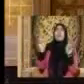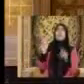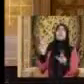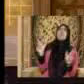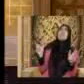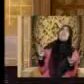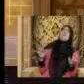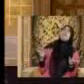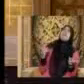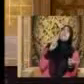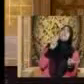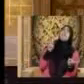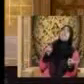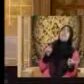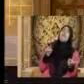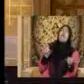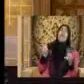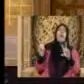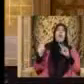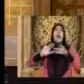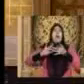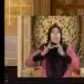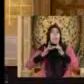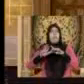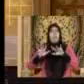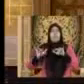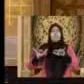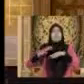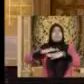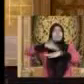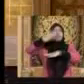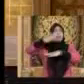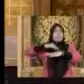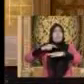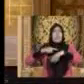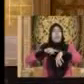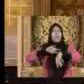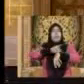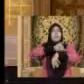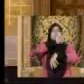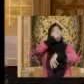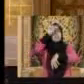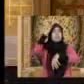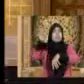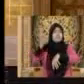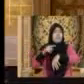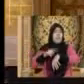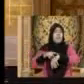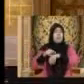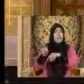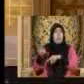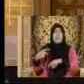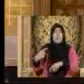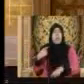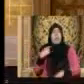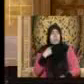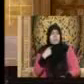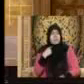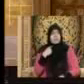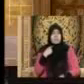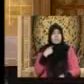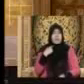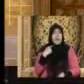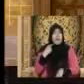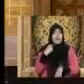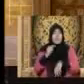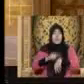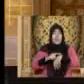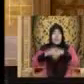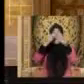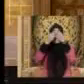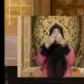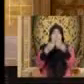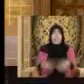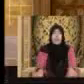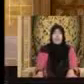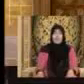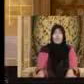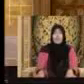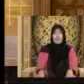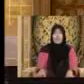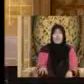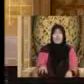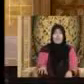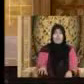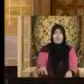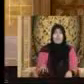قدام الانترنت. هذه مضرة، مضرة للأوقات وقهر وقطع وقتل لهذه الأوقات، ونعمتان